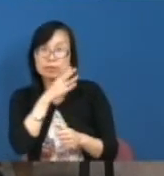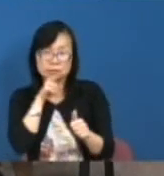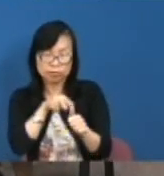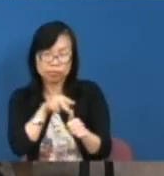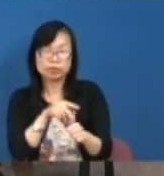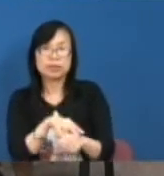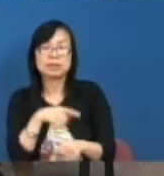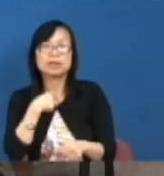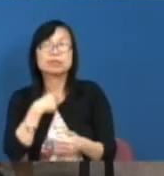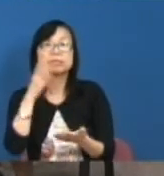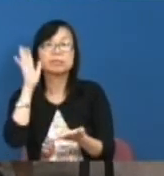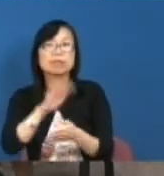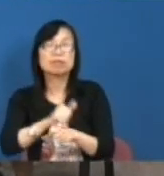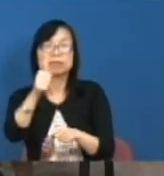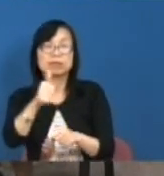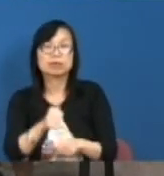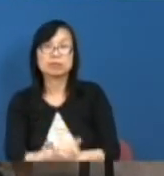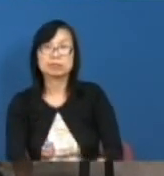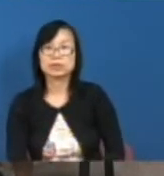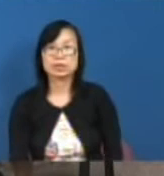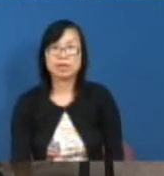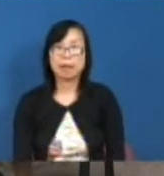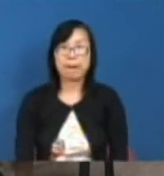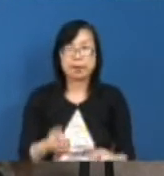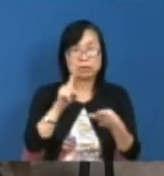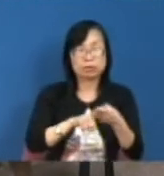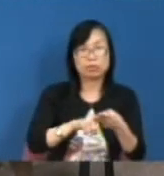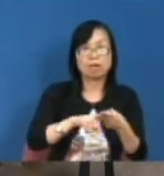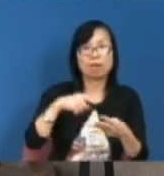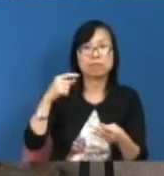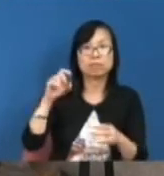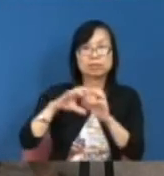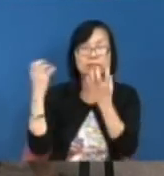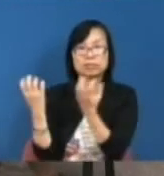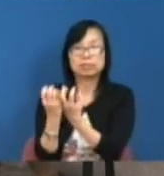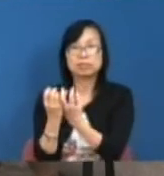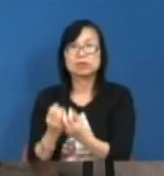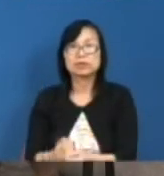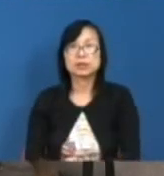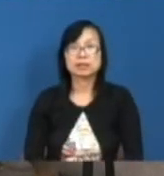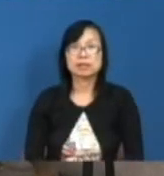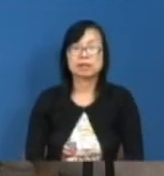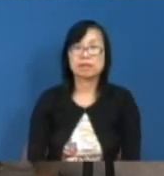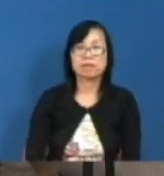嘅，即係民主黨嘅迅速嘅遊傾，迅速